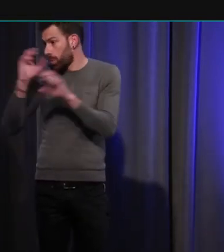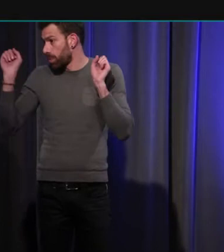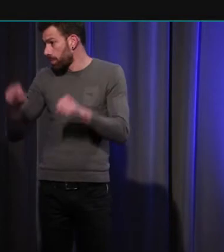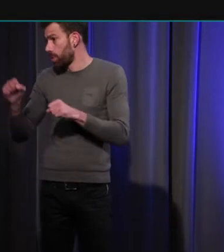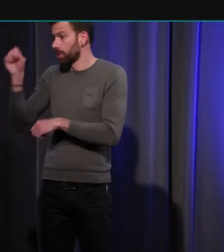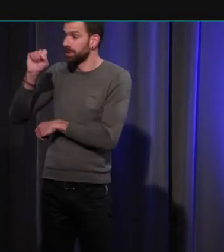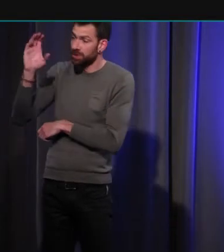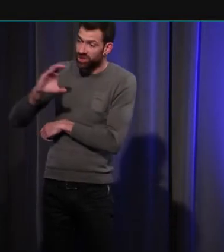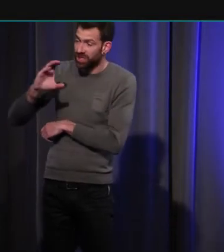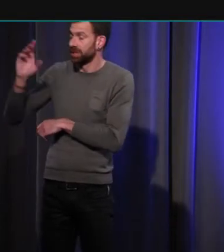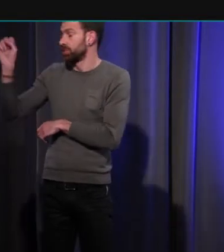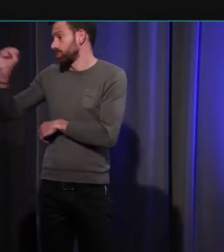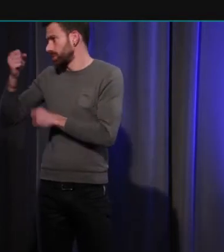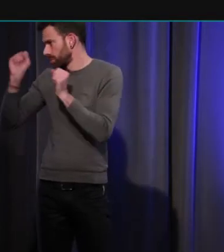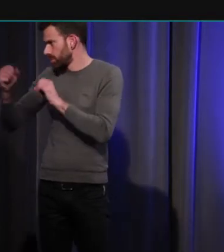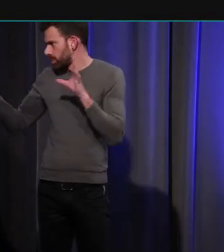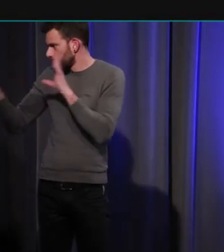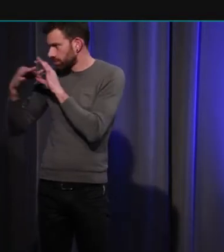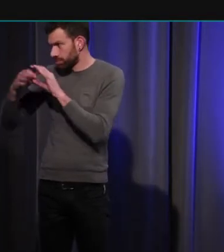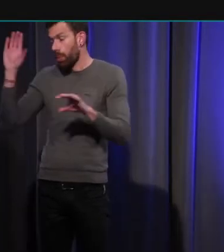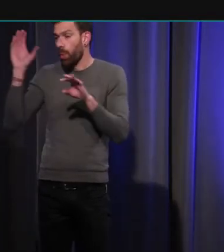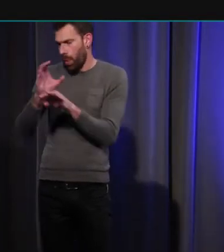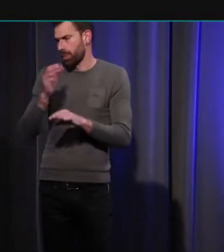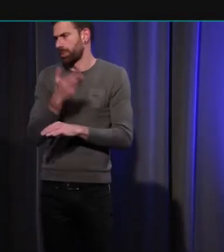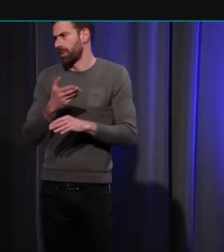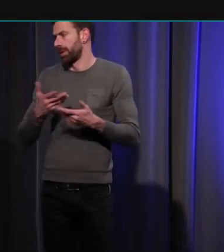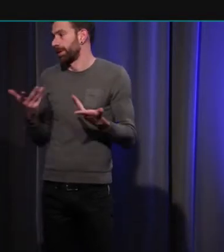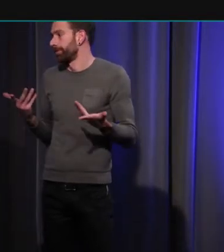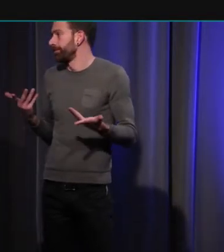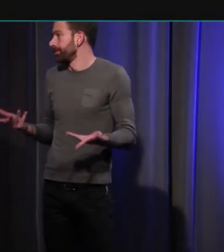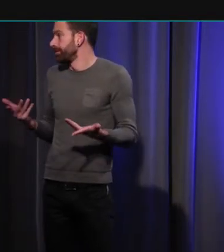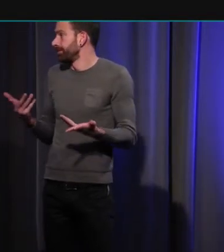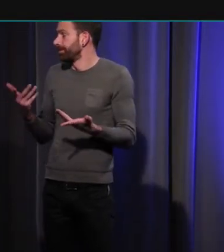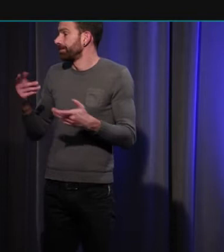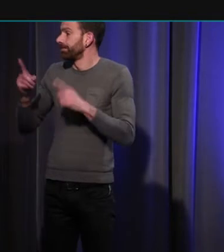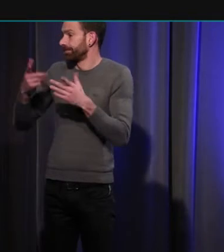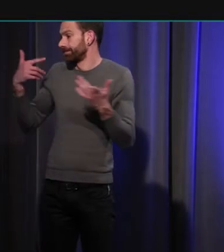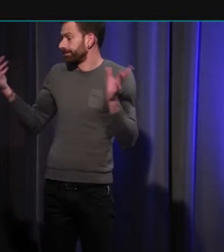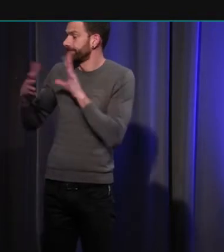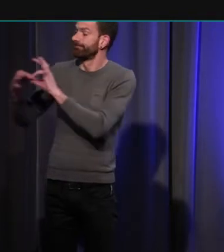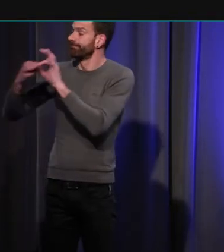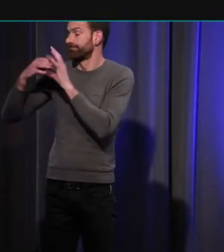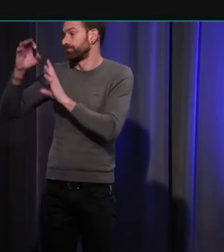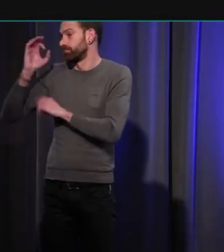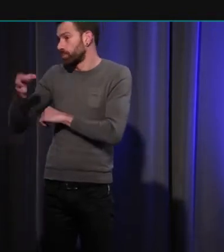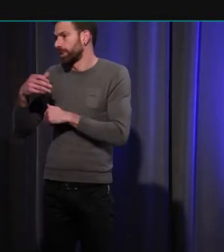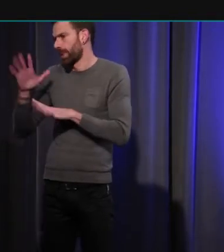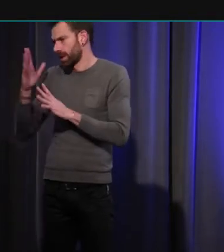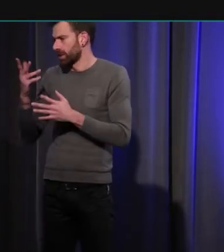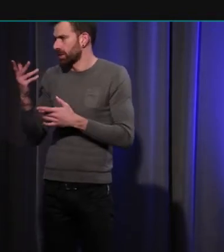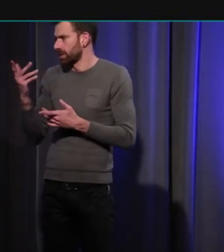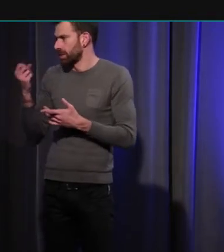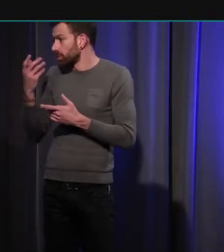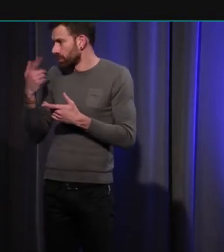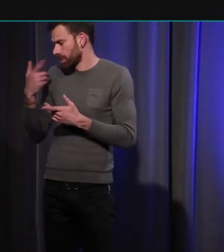sunnite voilà vous voyez donc ça c'est vrai que parfois d'unités fait n'est la plupart du temps il ya beaucoup de